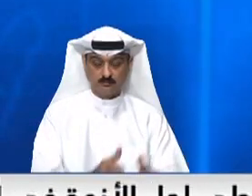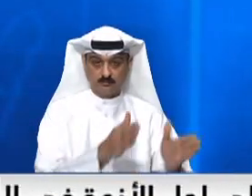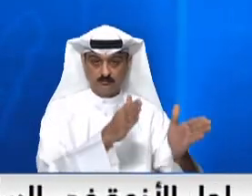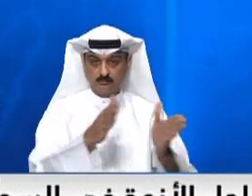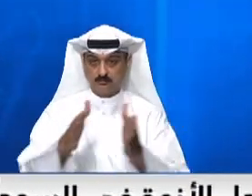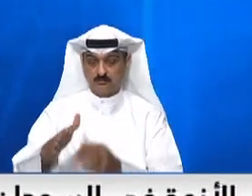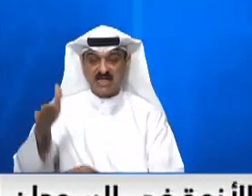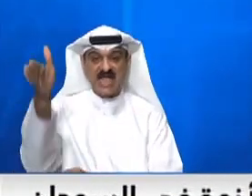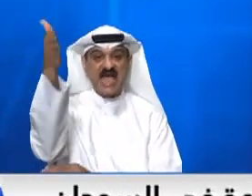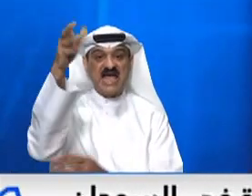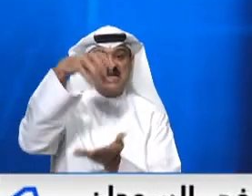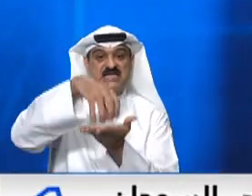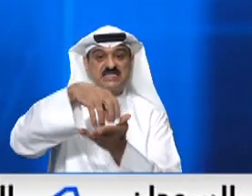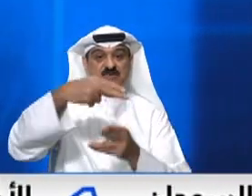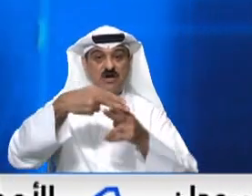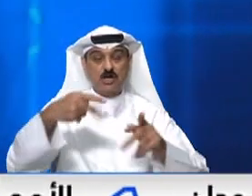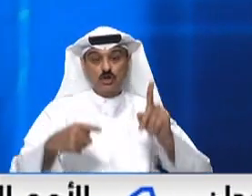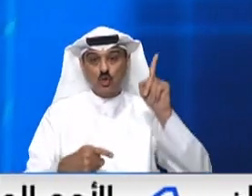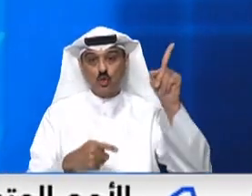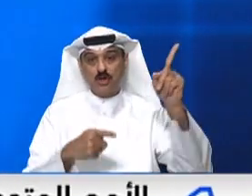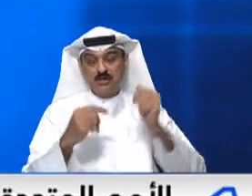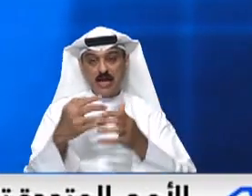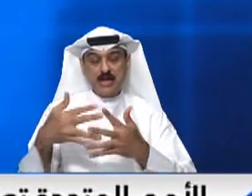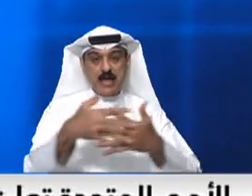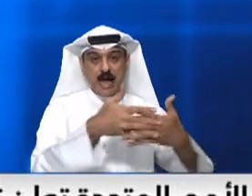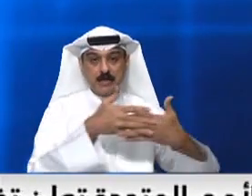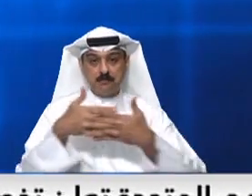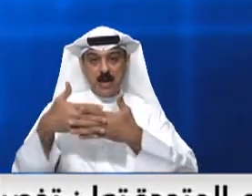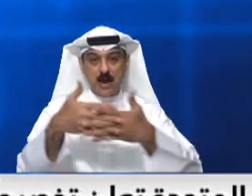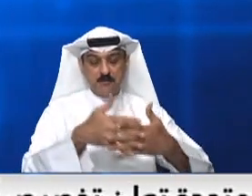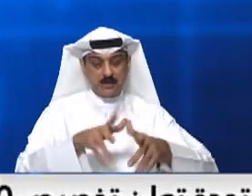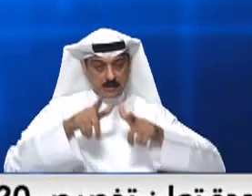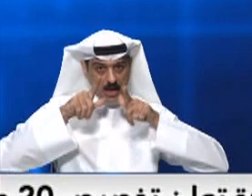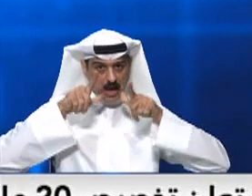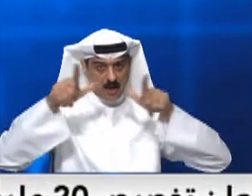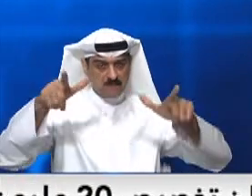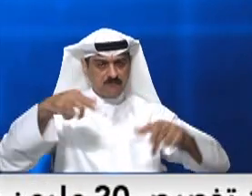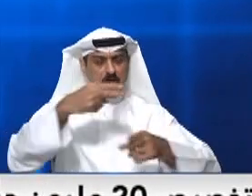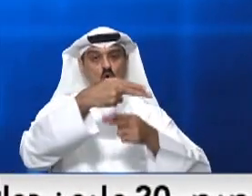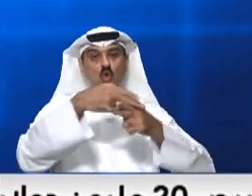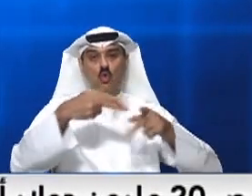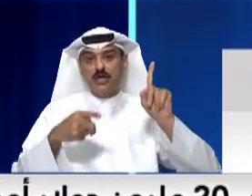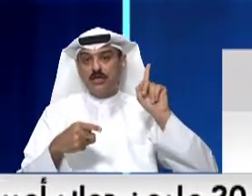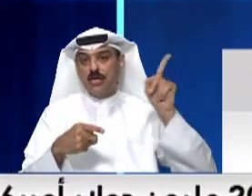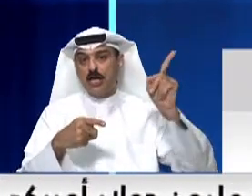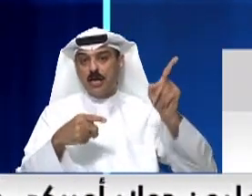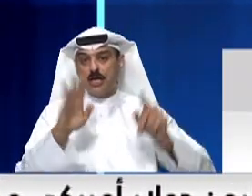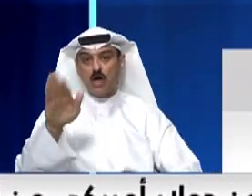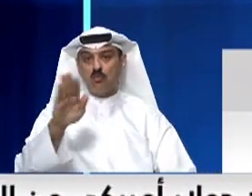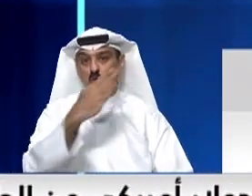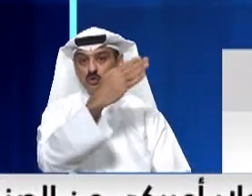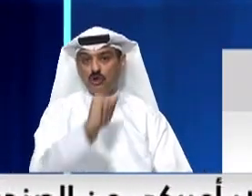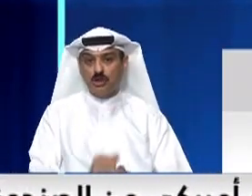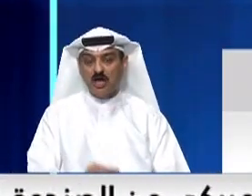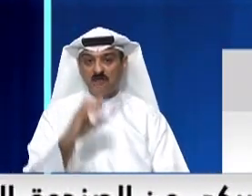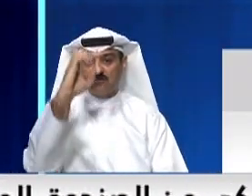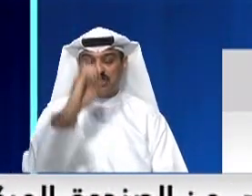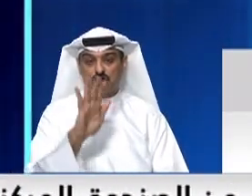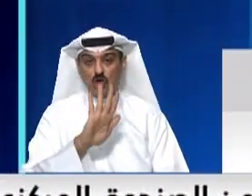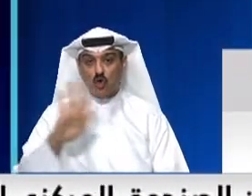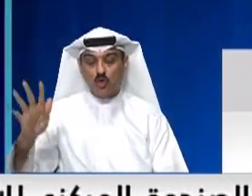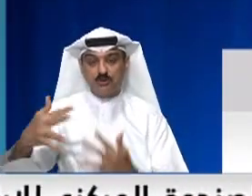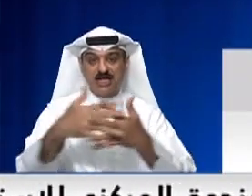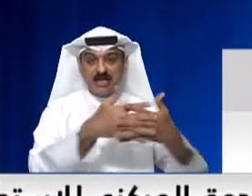دعت سفارة دولة الكويت لدى الولايات المتحدة الأمريكية المواطنين الكويتيين الموجودين في جنوب شرق